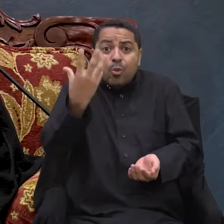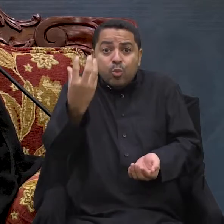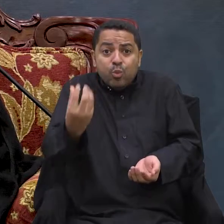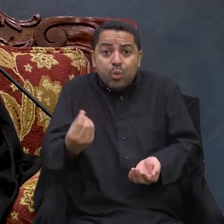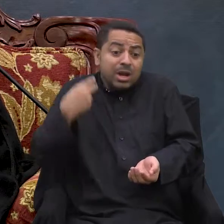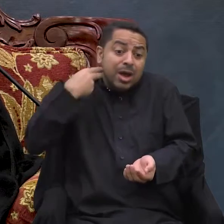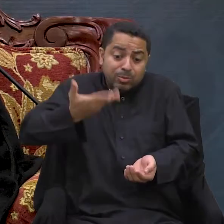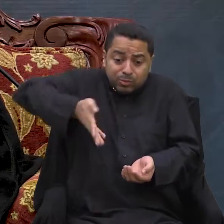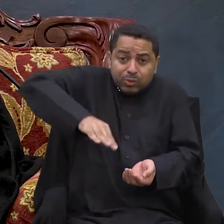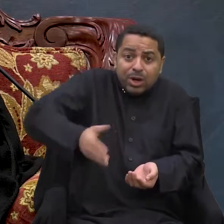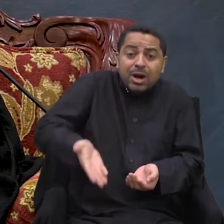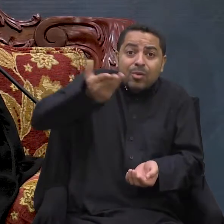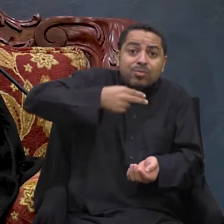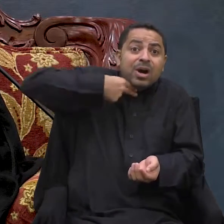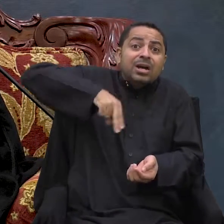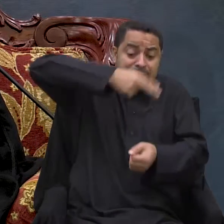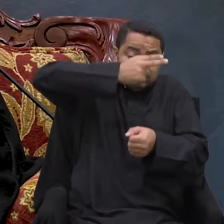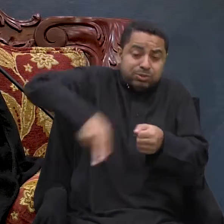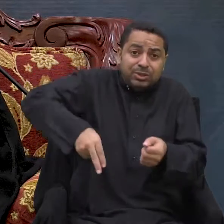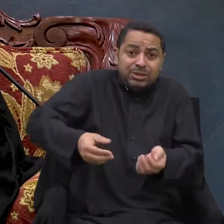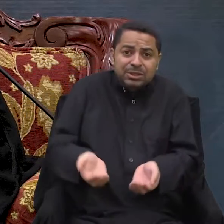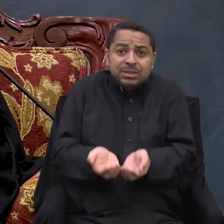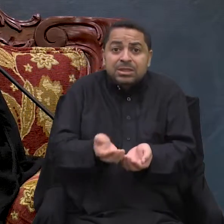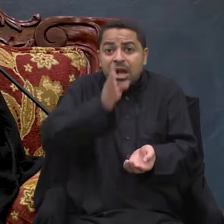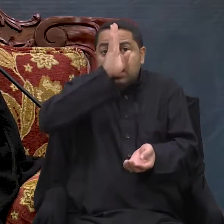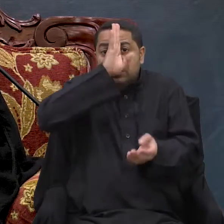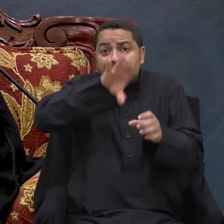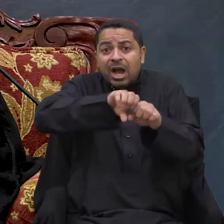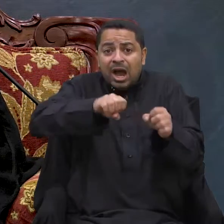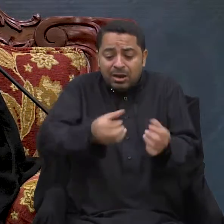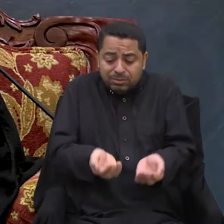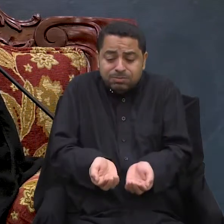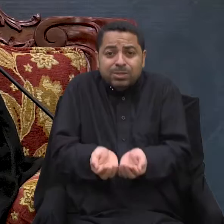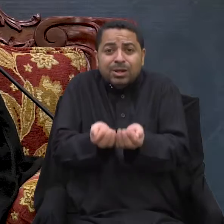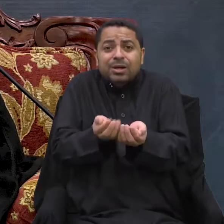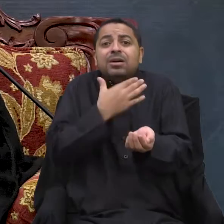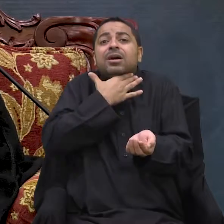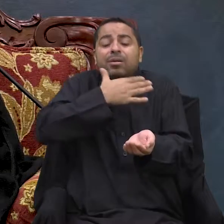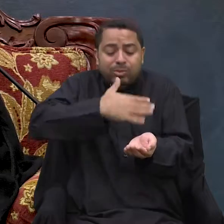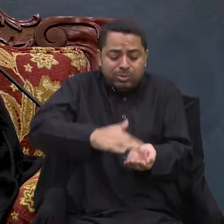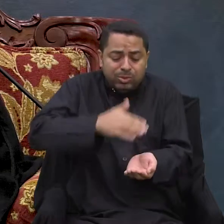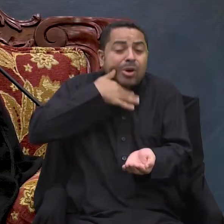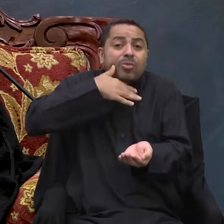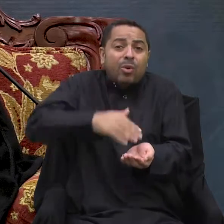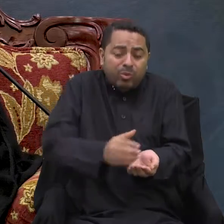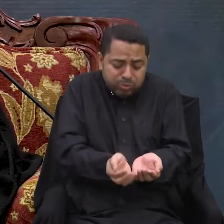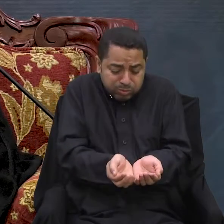وليده، سأل وترس جفه من